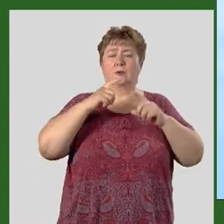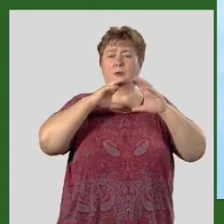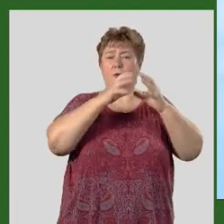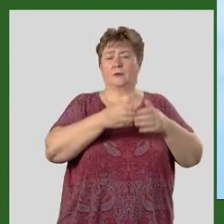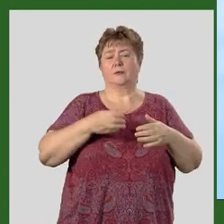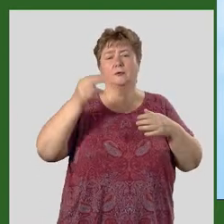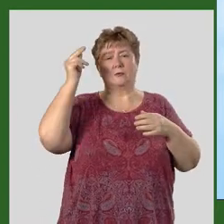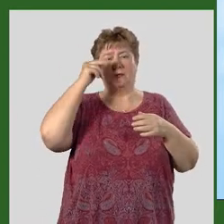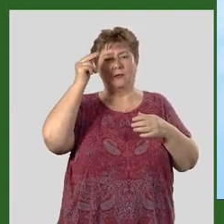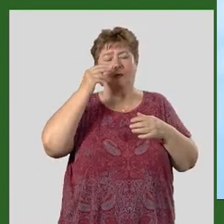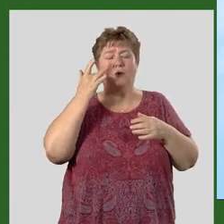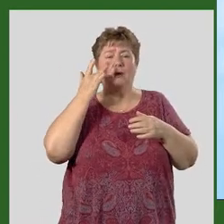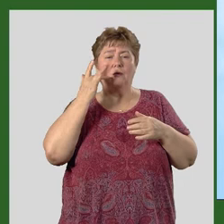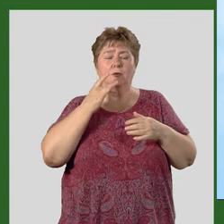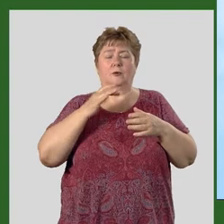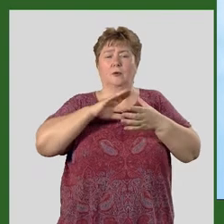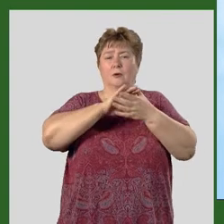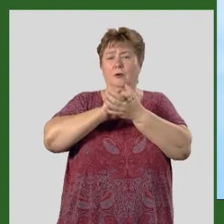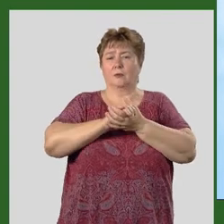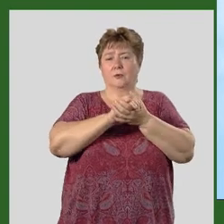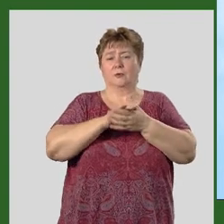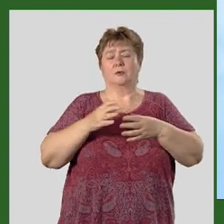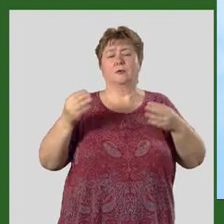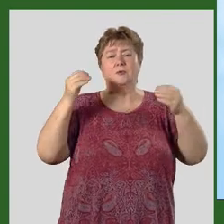географическими дисциплинами, которые объединяет